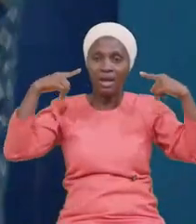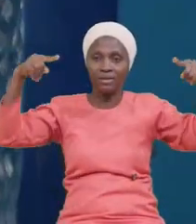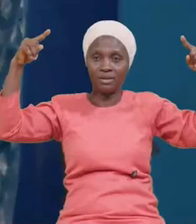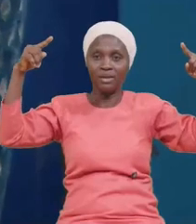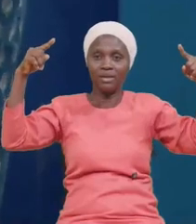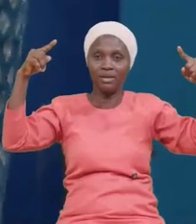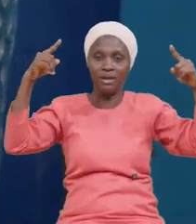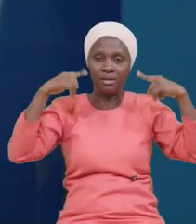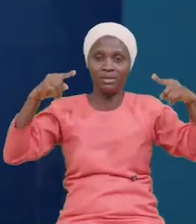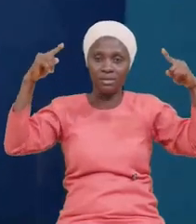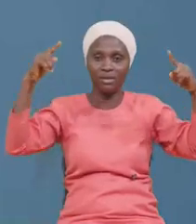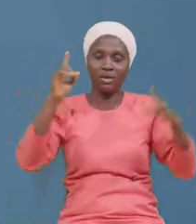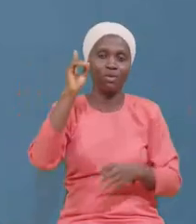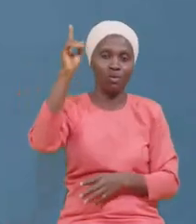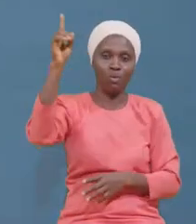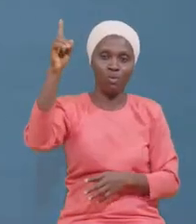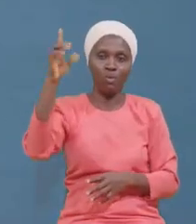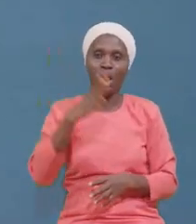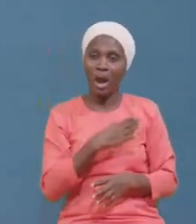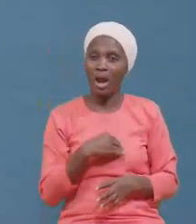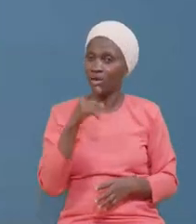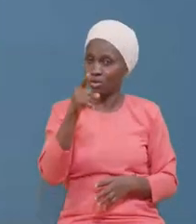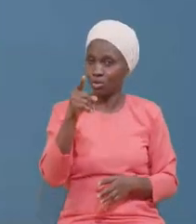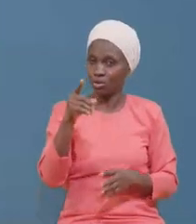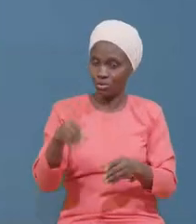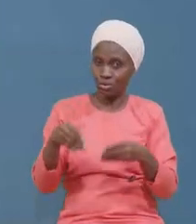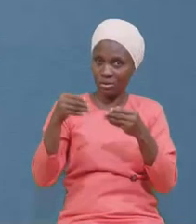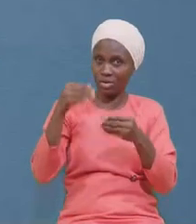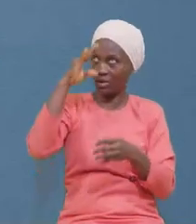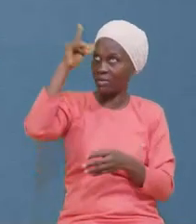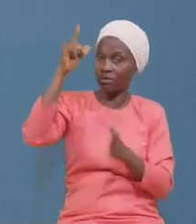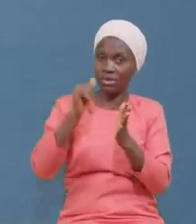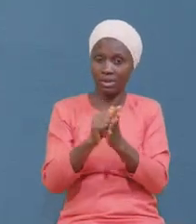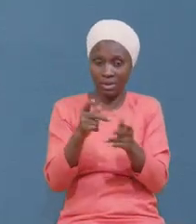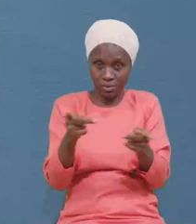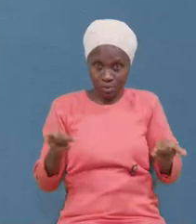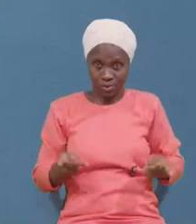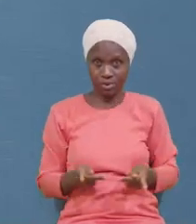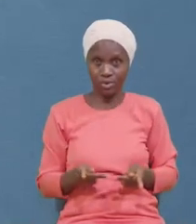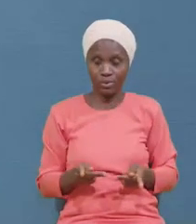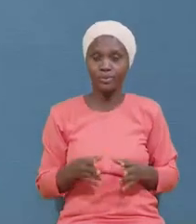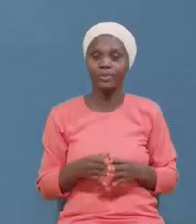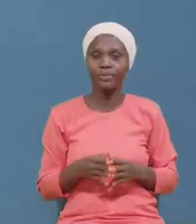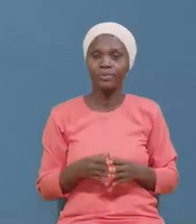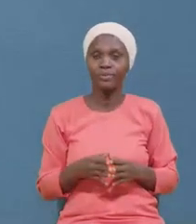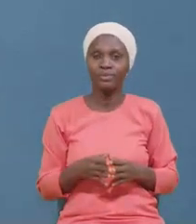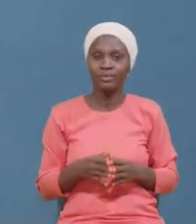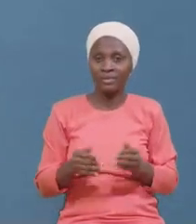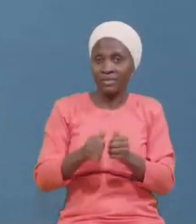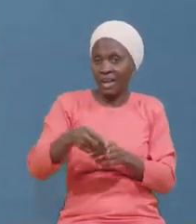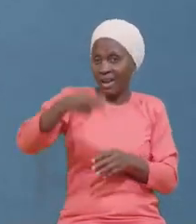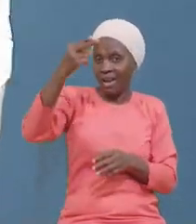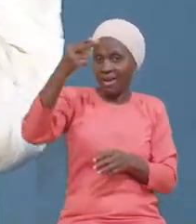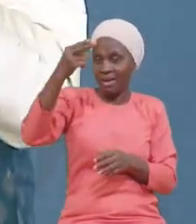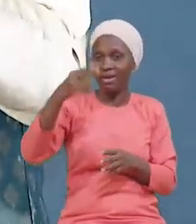అత్యంత ప్రతిభగల రక్షకునిగా. And you give him that position. మీరు ఆయనకు ఆ స్థాయిని ఇచ్చినప్పుడు,